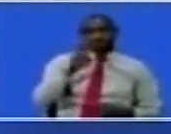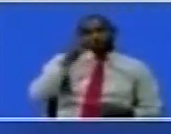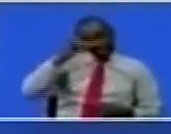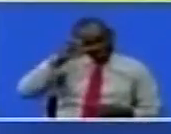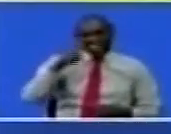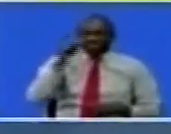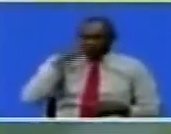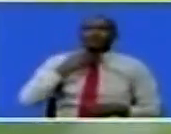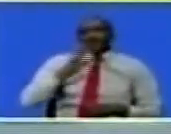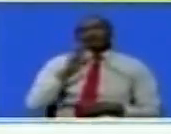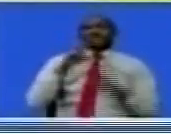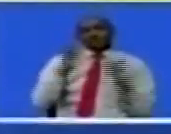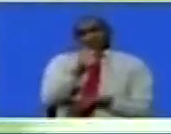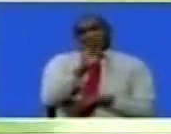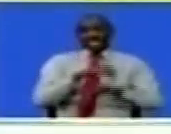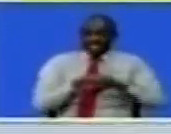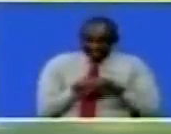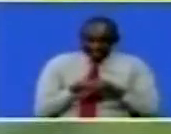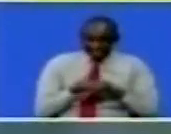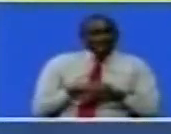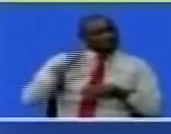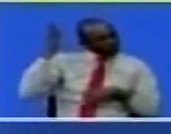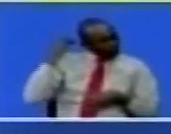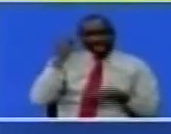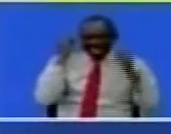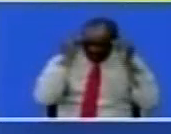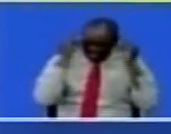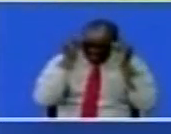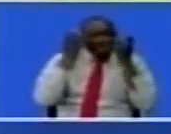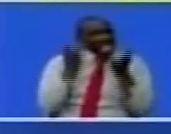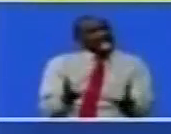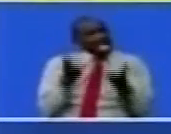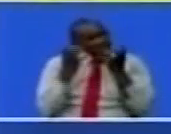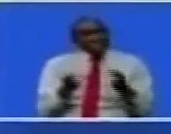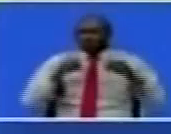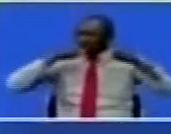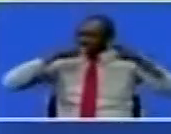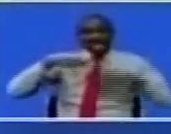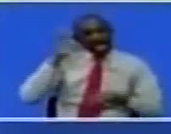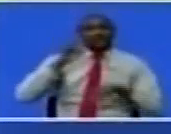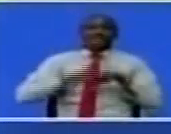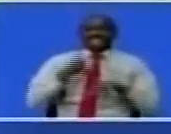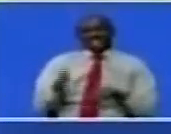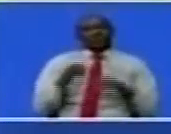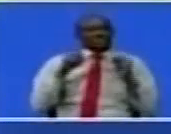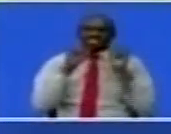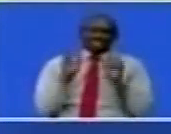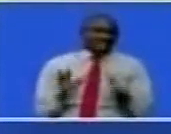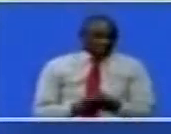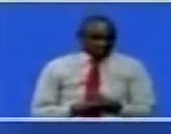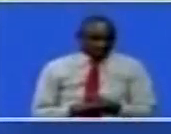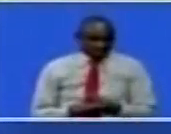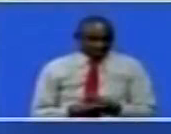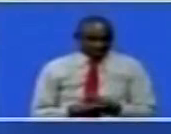up. Kulingana naye, masomo ya zamani yalikuwa na uzito sana tofauti na siku hizi. Na nilifanya